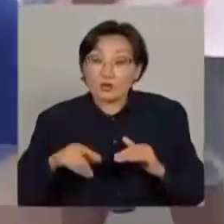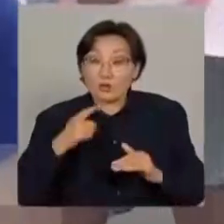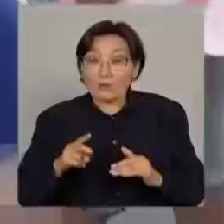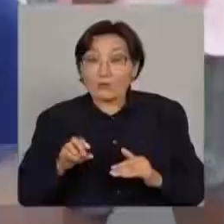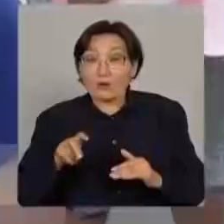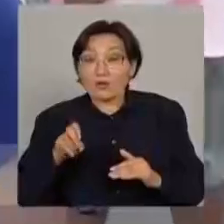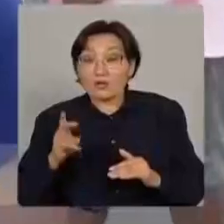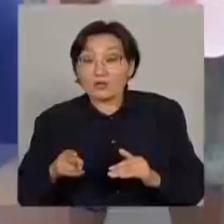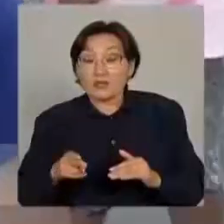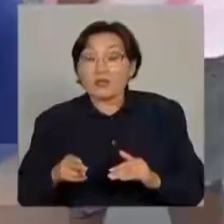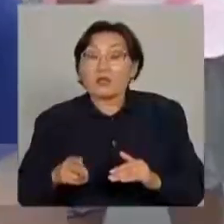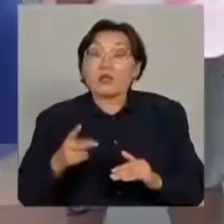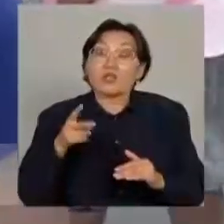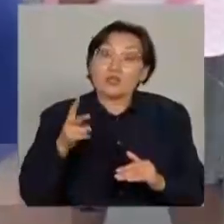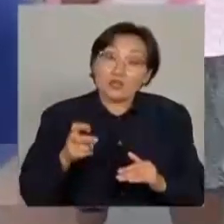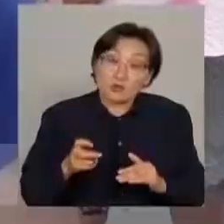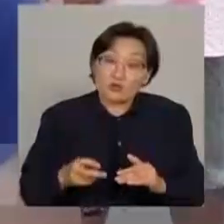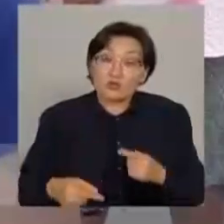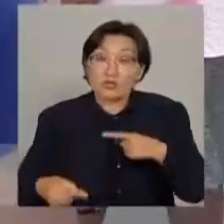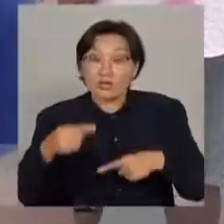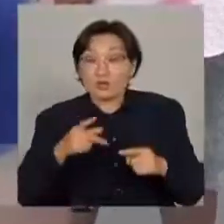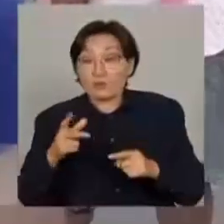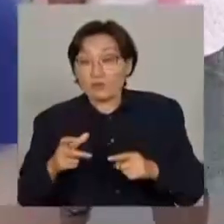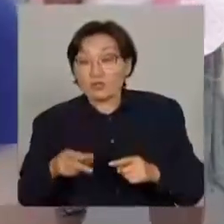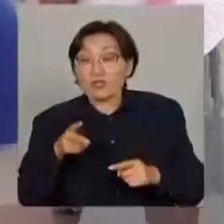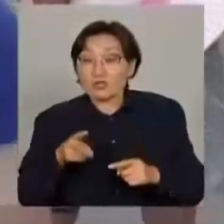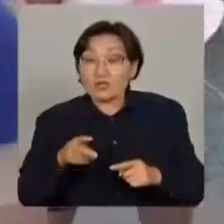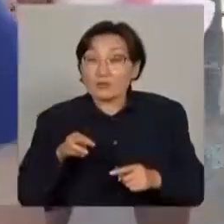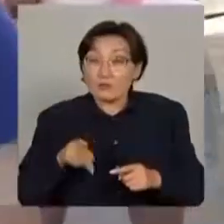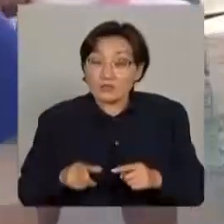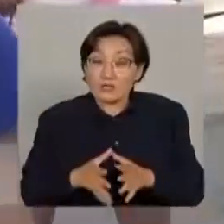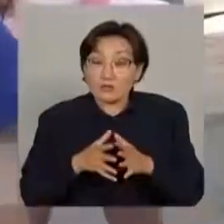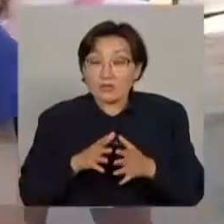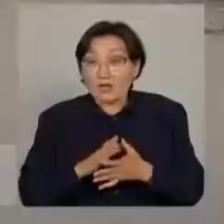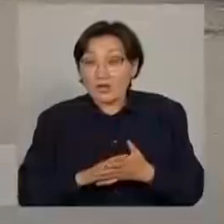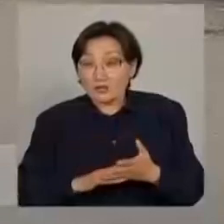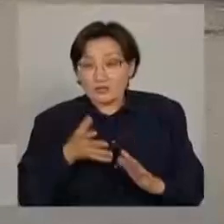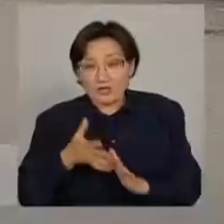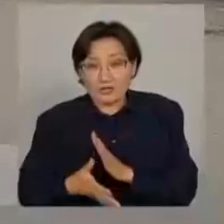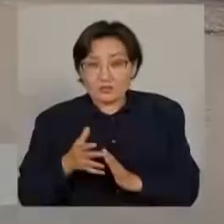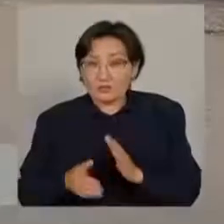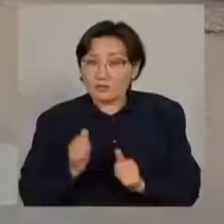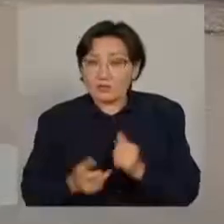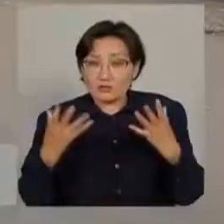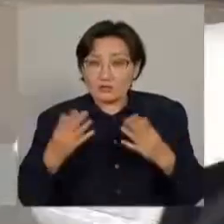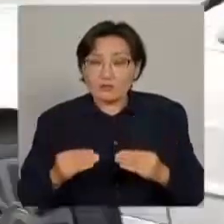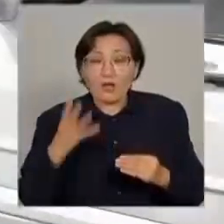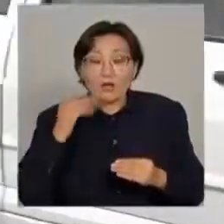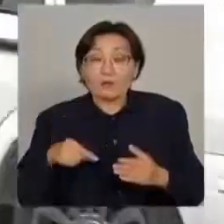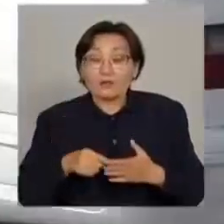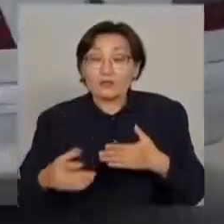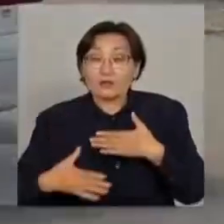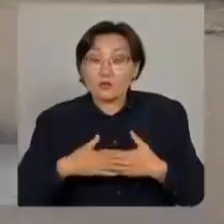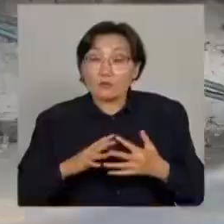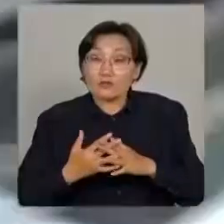200 теңгеден, қайтуымыз 300 теңгеден, сонымен бір үйден 2000 теңгеден әрі қарай кетеді ол күнге. Алматыға тиіп тұрған Абай